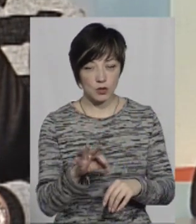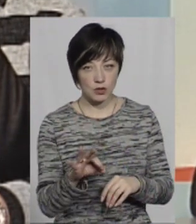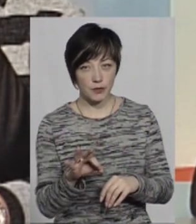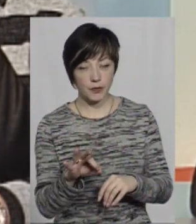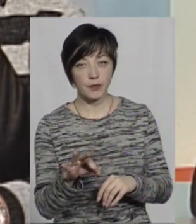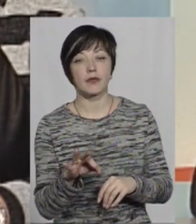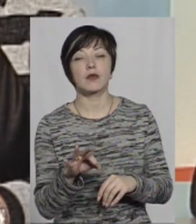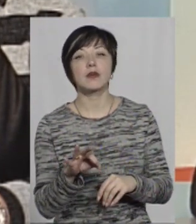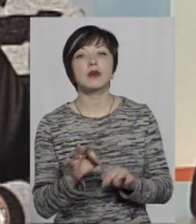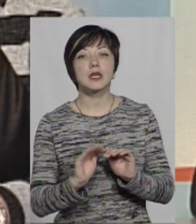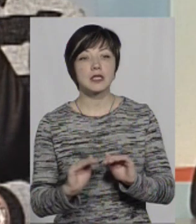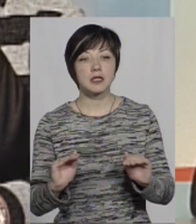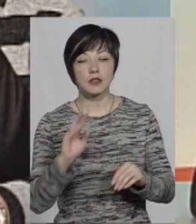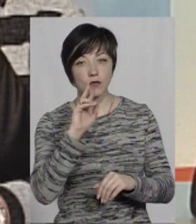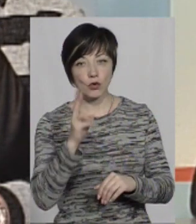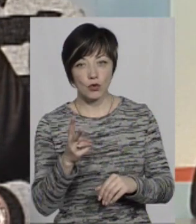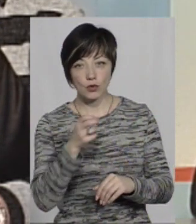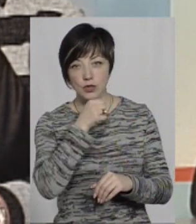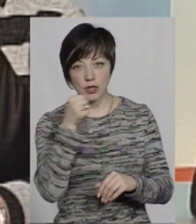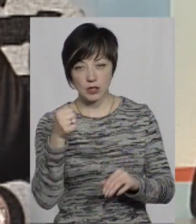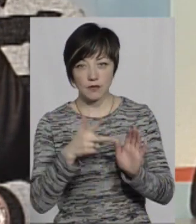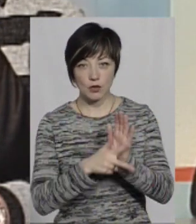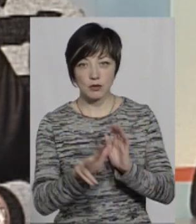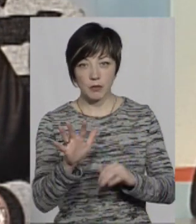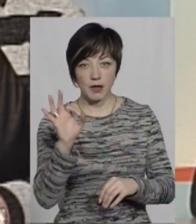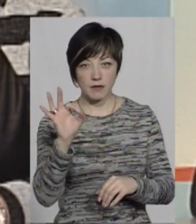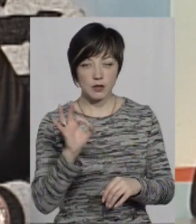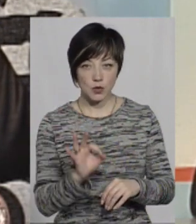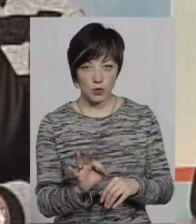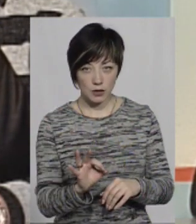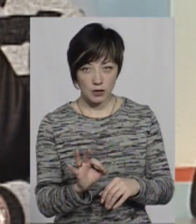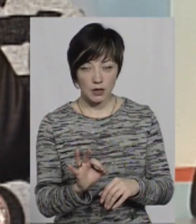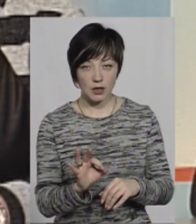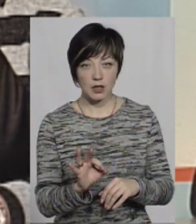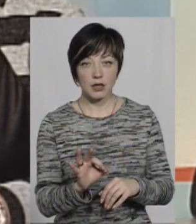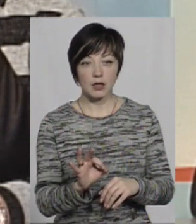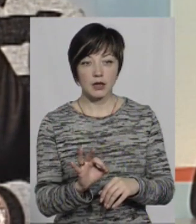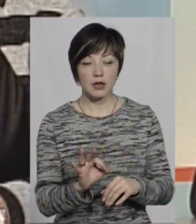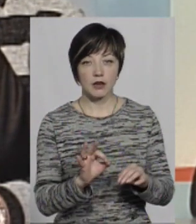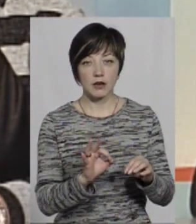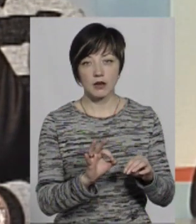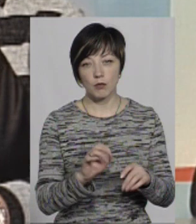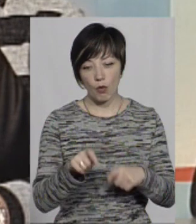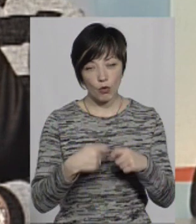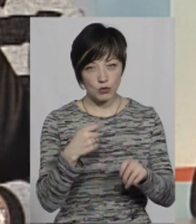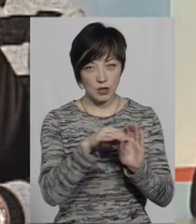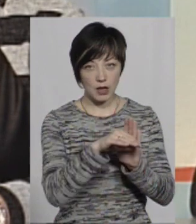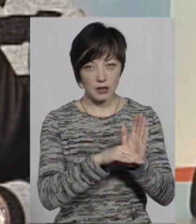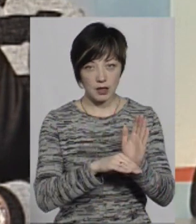92,6%. Діти 2 років і старше на 85,4% десятих, тобто з порушенням